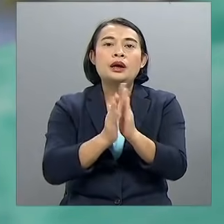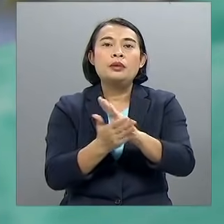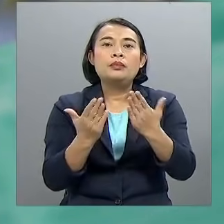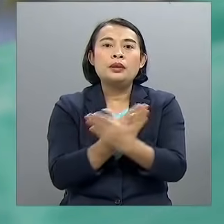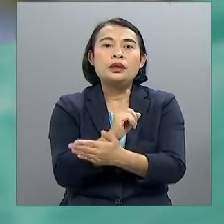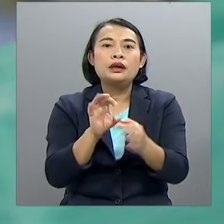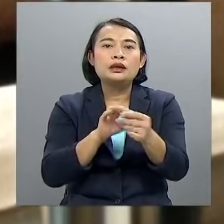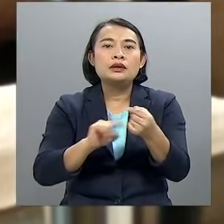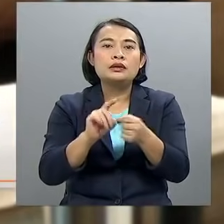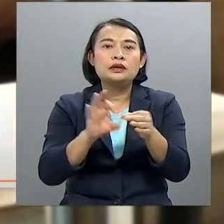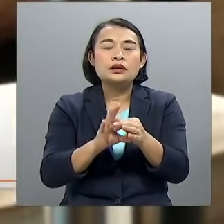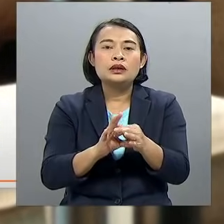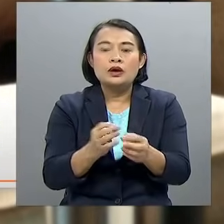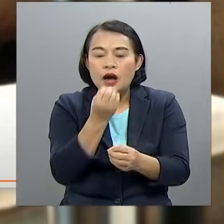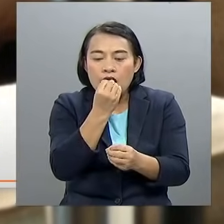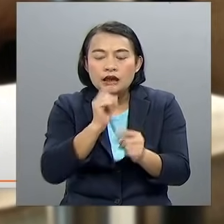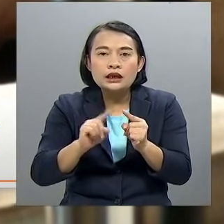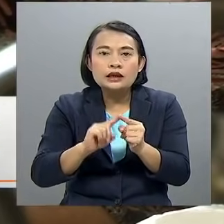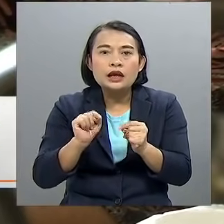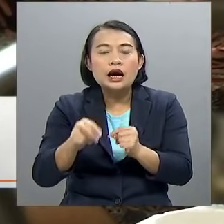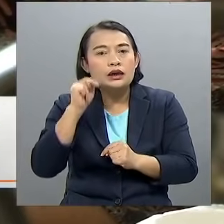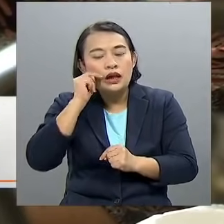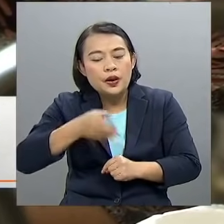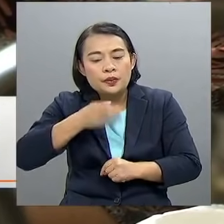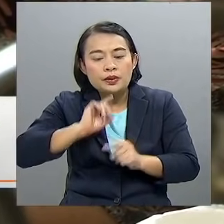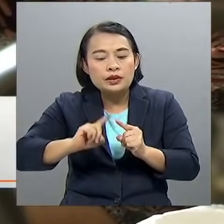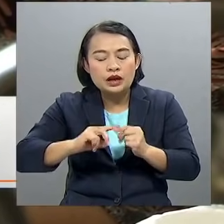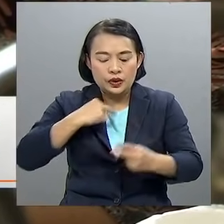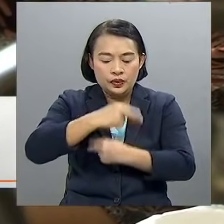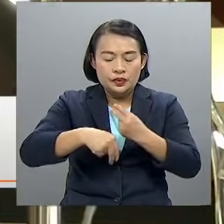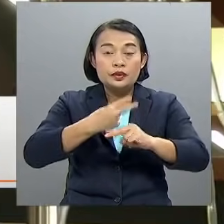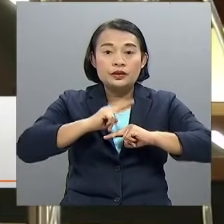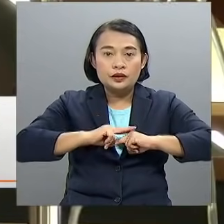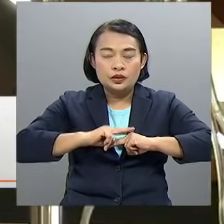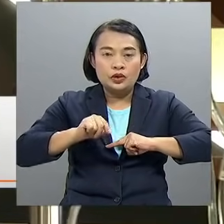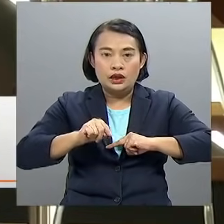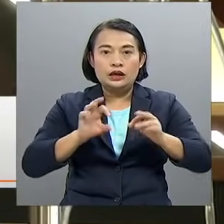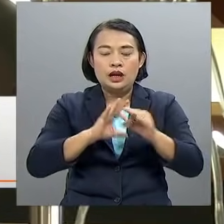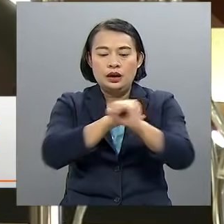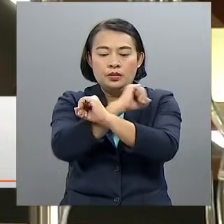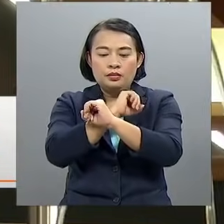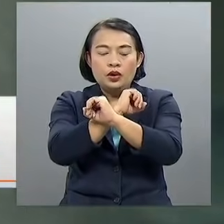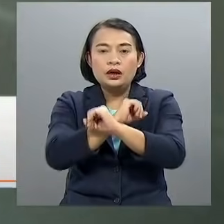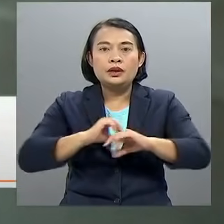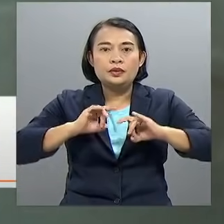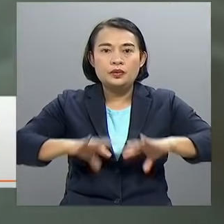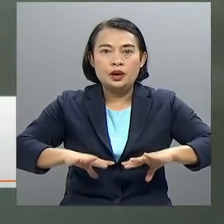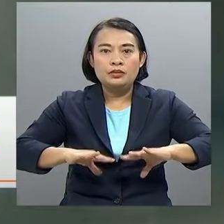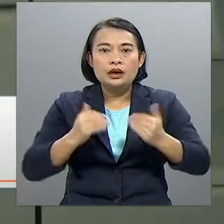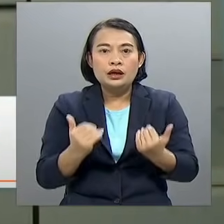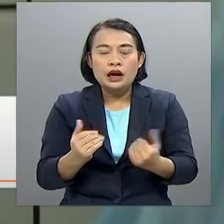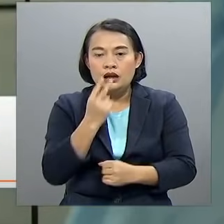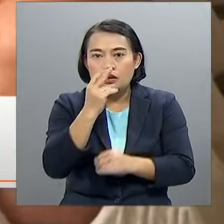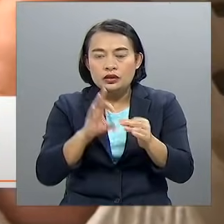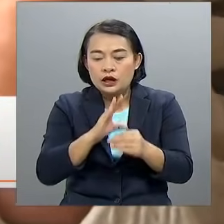การรับประทานอาหารและเครื่องดื่มร่วมกับการดูแลโรคและลดปัจจัยเสี่ยงนะครับที่นี้ถ้าเกิดว่ามีอาการกำเริบมีอ่ะอาจจะต้อง